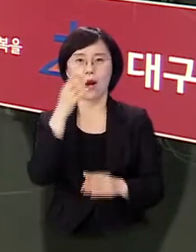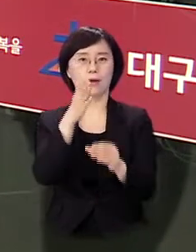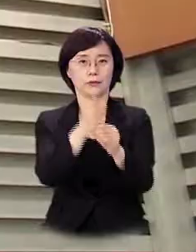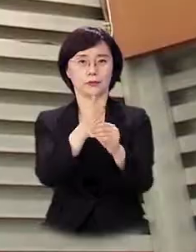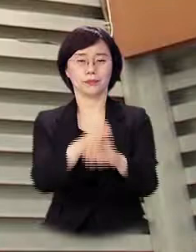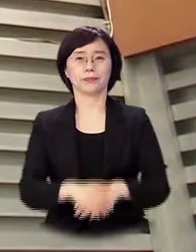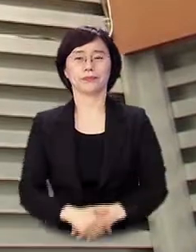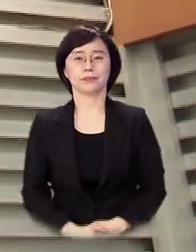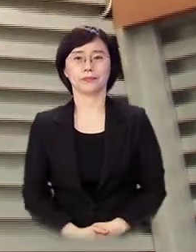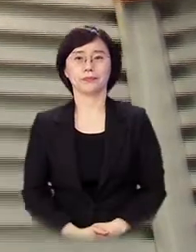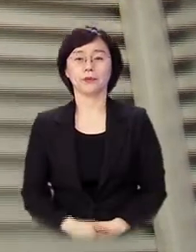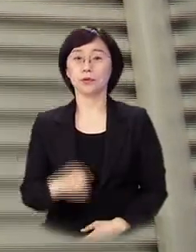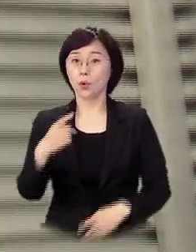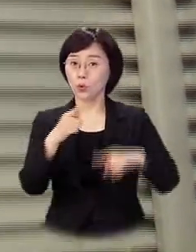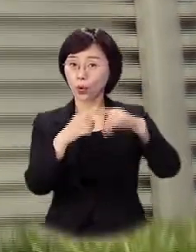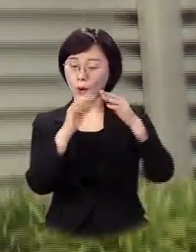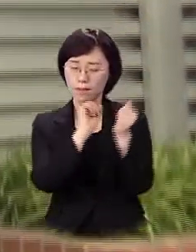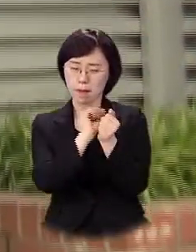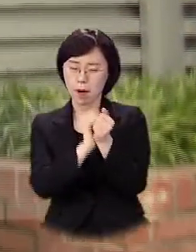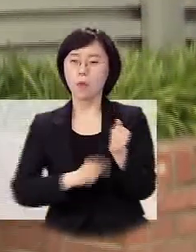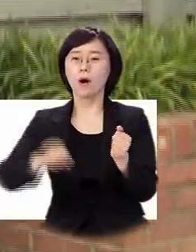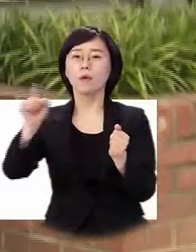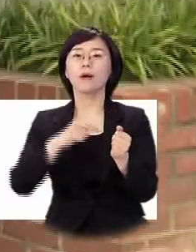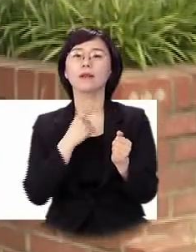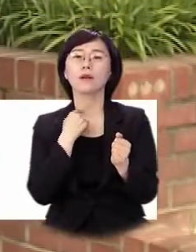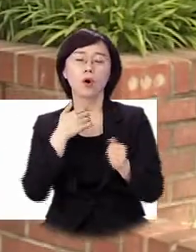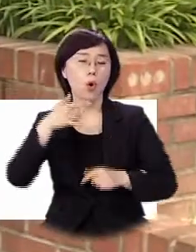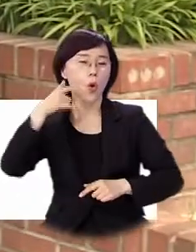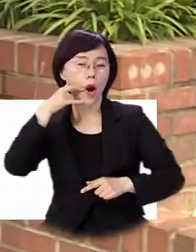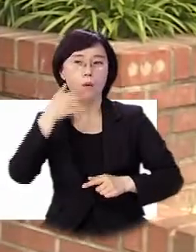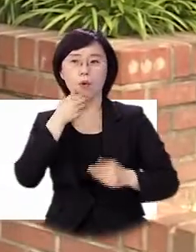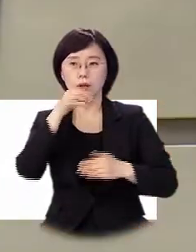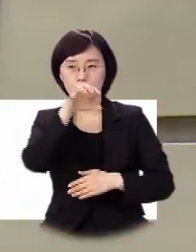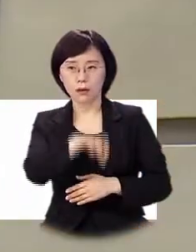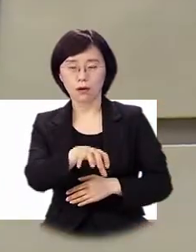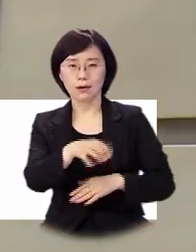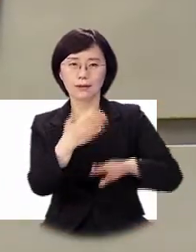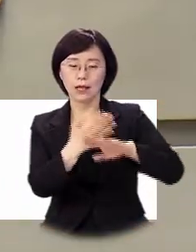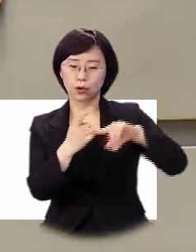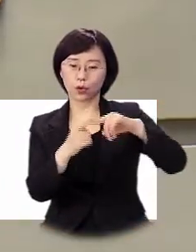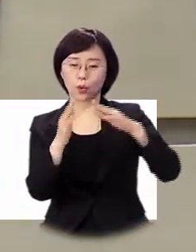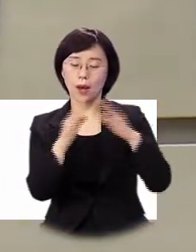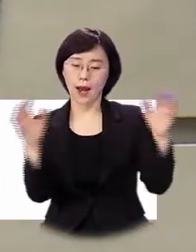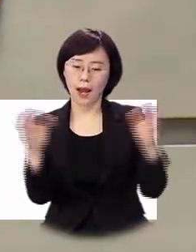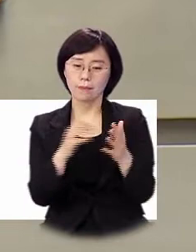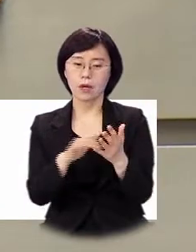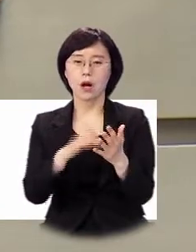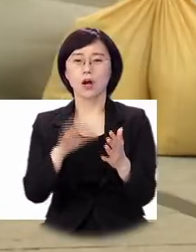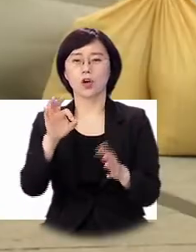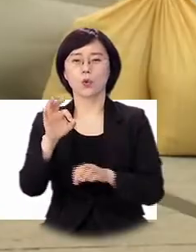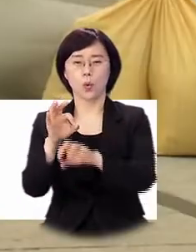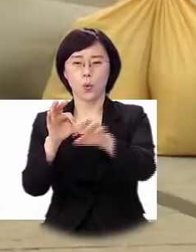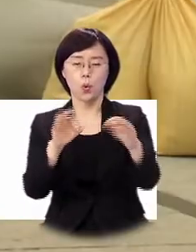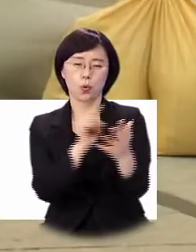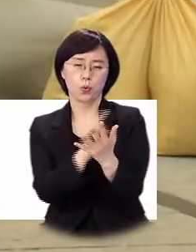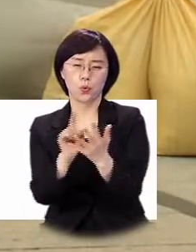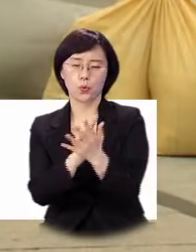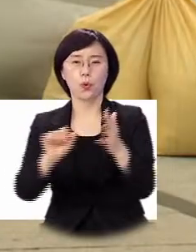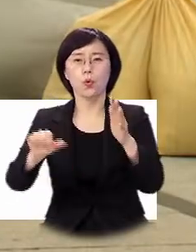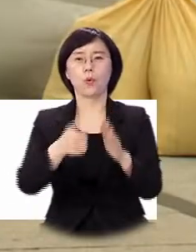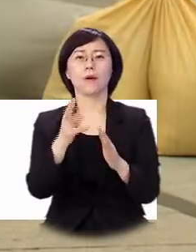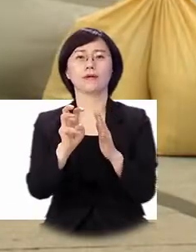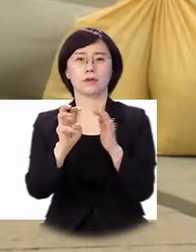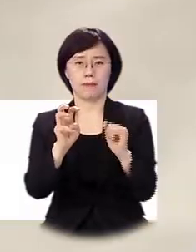있습니다. 또 교회 확진자들이 다녀간 콜센터와 복지시설, 또 다른 교회 등 10개 시설의 접촉자